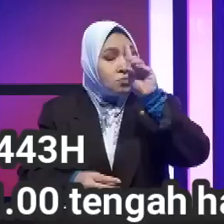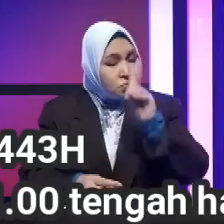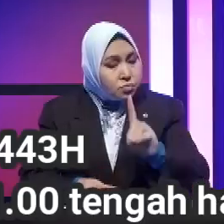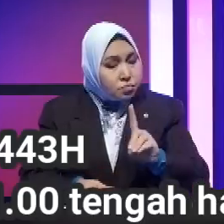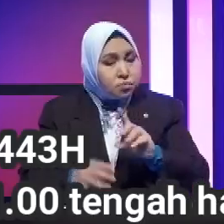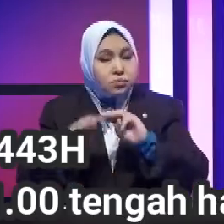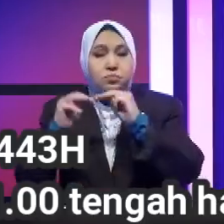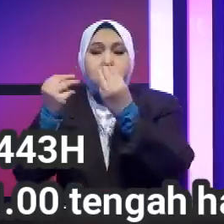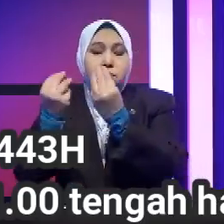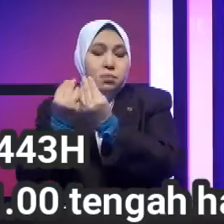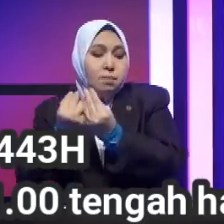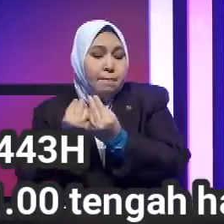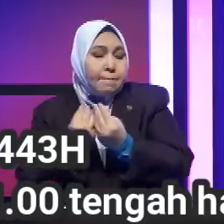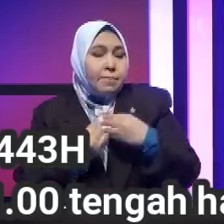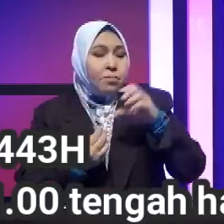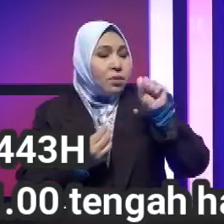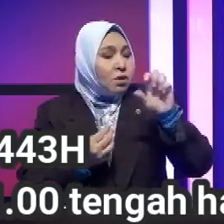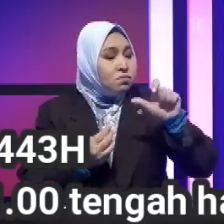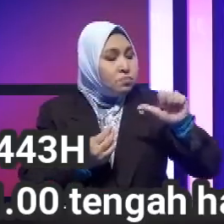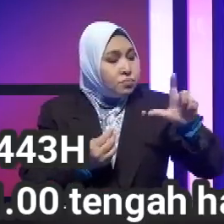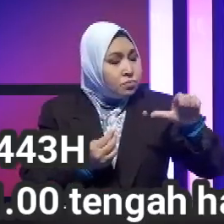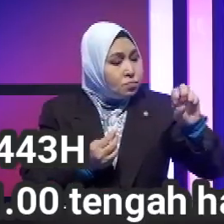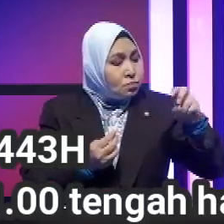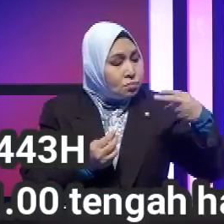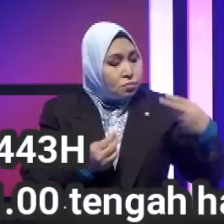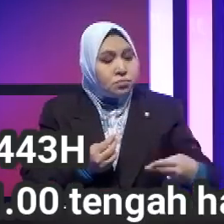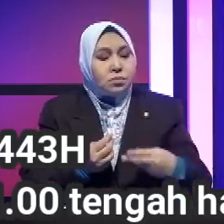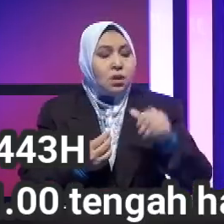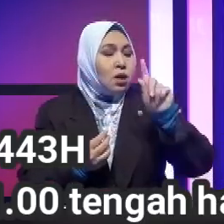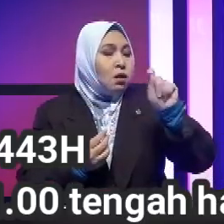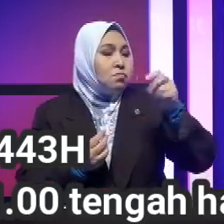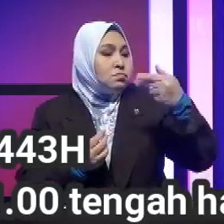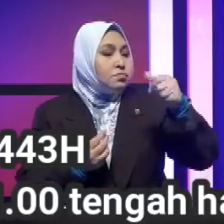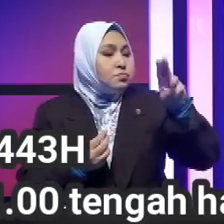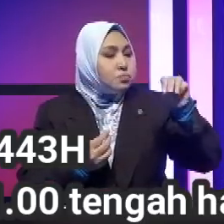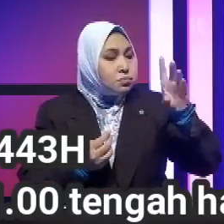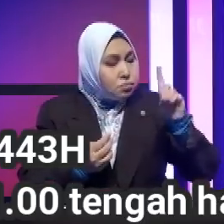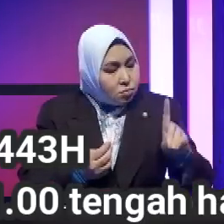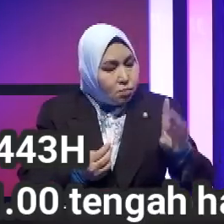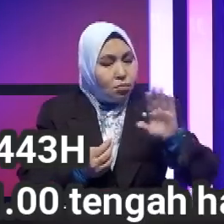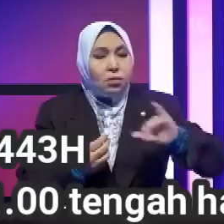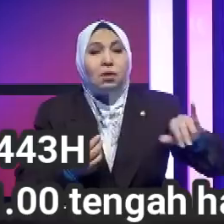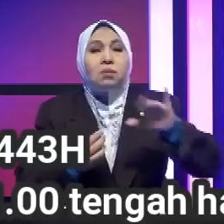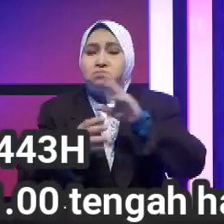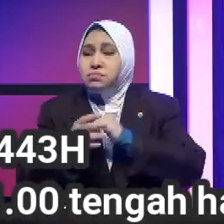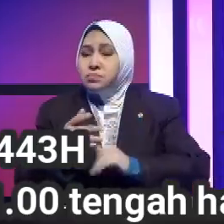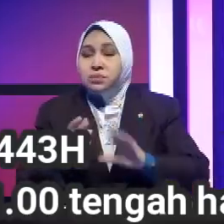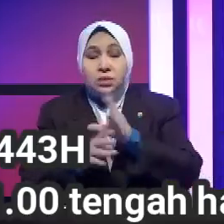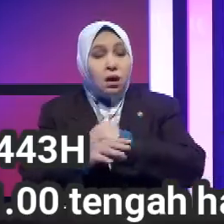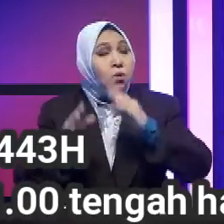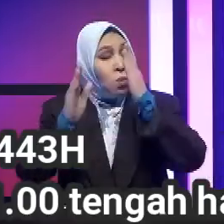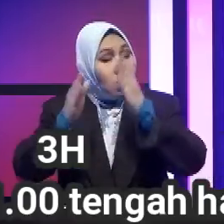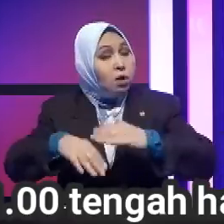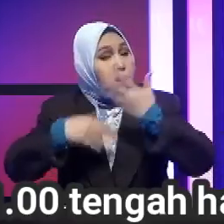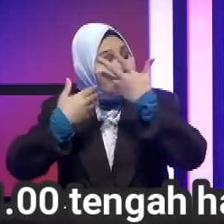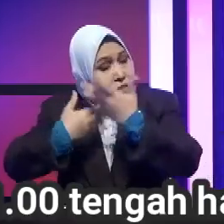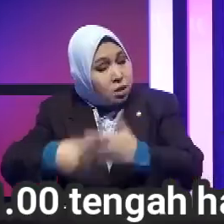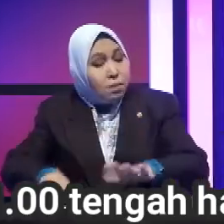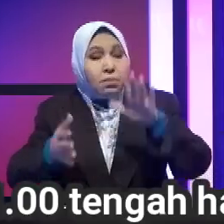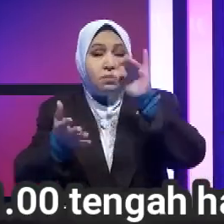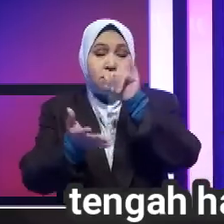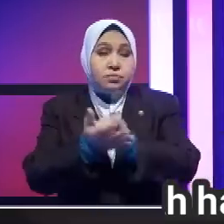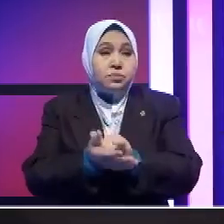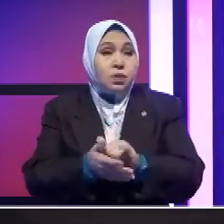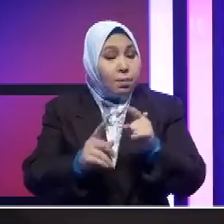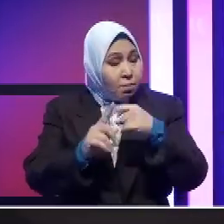Thamud yang dihantar kepada Nabi Saleh dihantar kepada mereka, walladzina min ba'dihim ya, dan orang-orang selepas mereka. Jadi bila kita